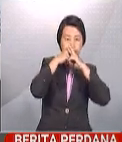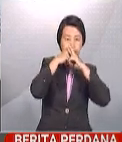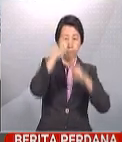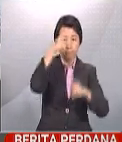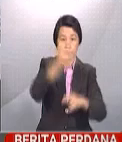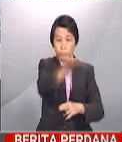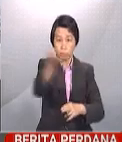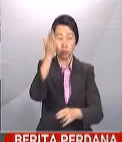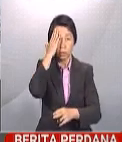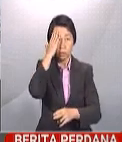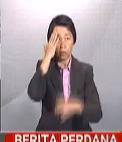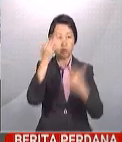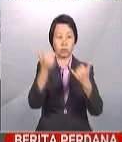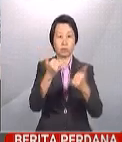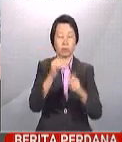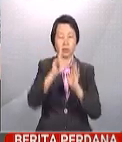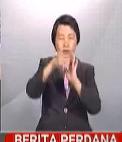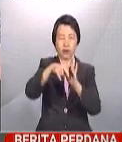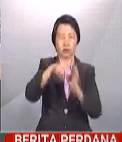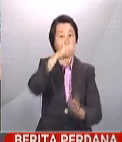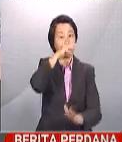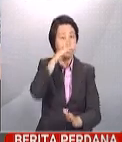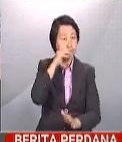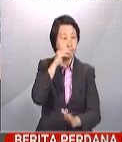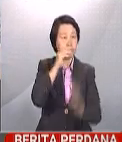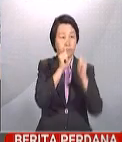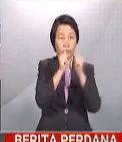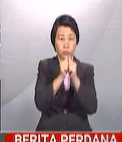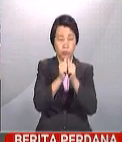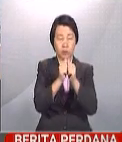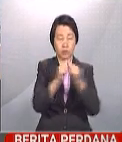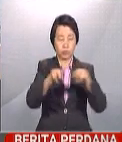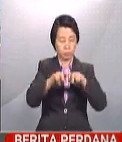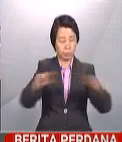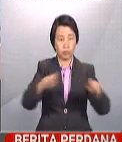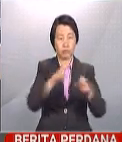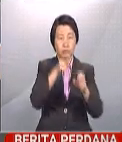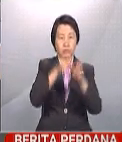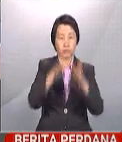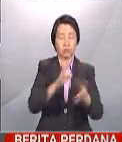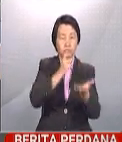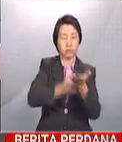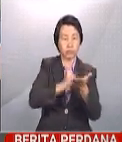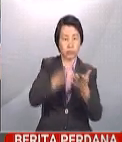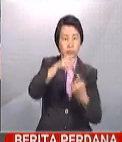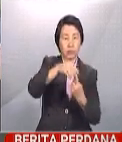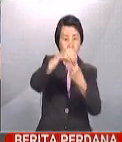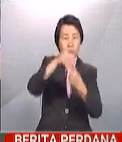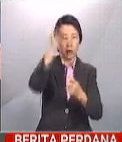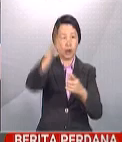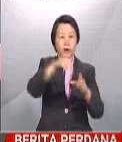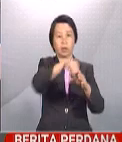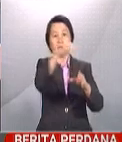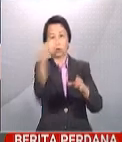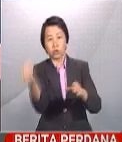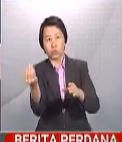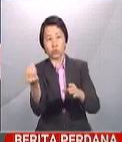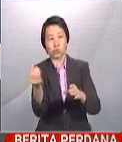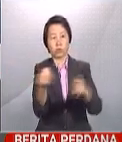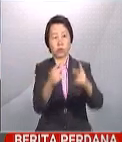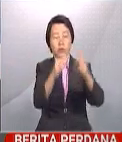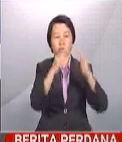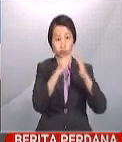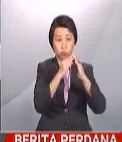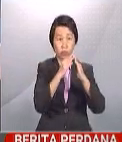untuk makluman anda, seketika saja nanti Tan Sri Muhyiddin Yassin bersama pimpinan politik yang menyertai perbincangan khas itu akan keluar meninggalkan